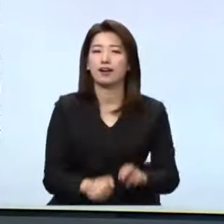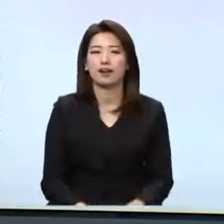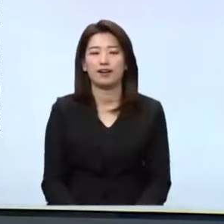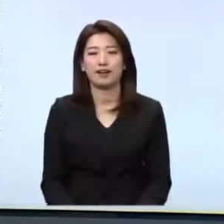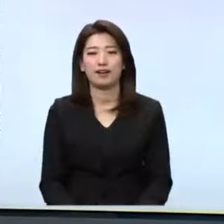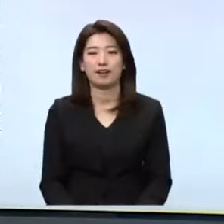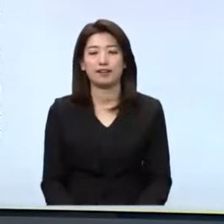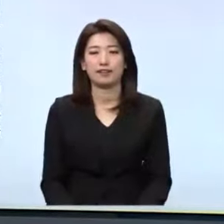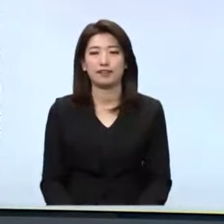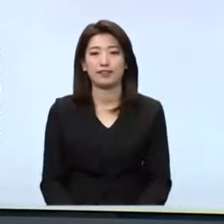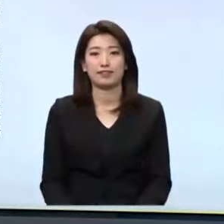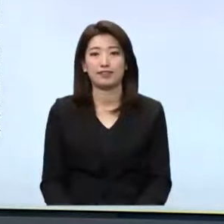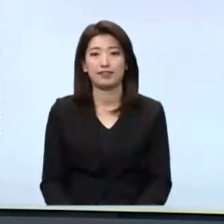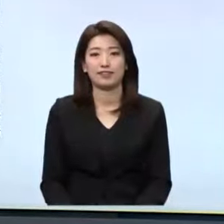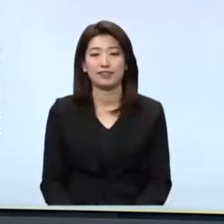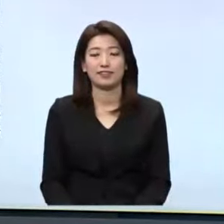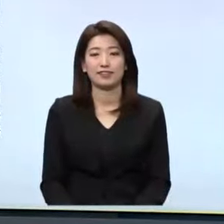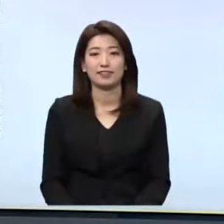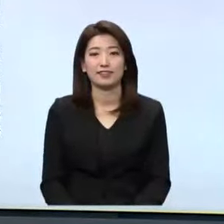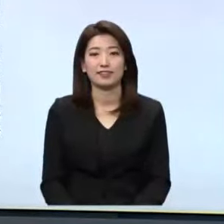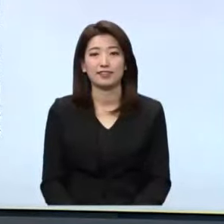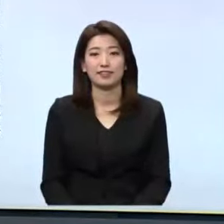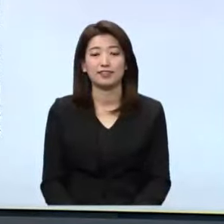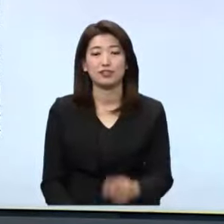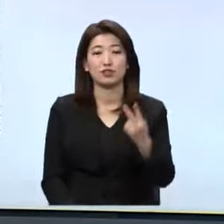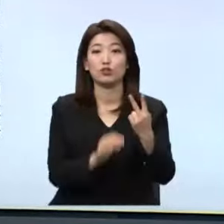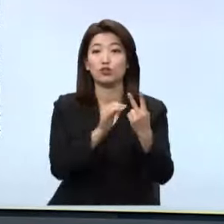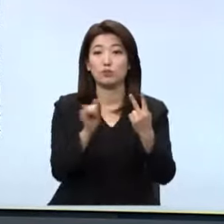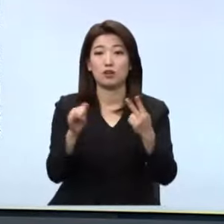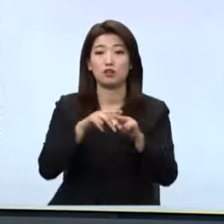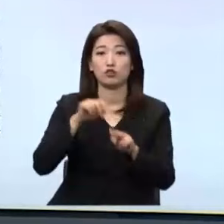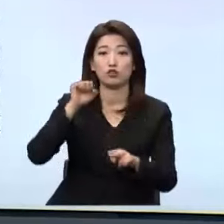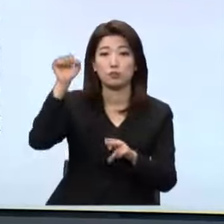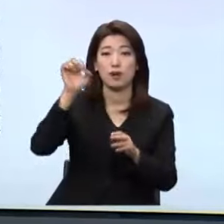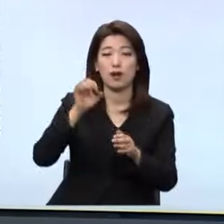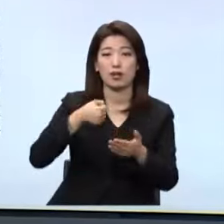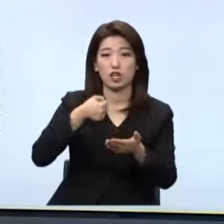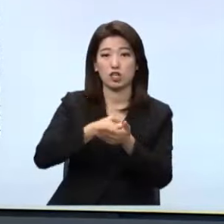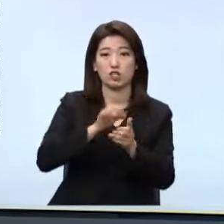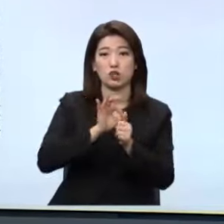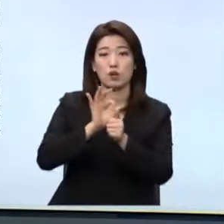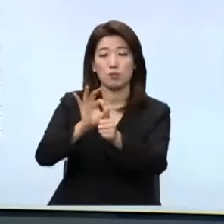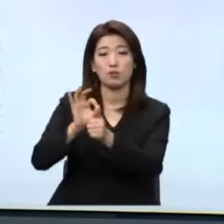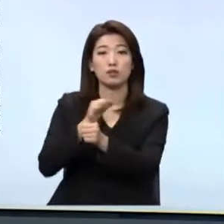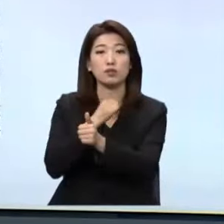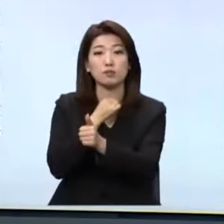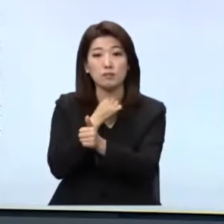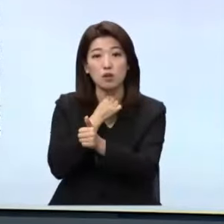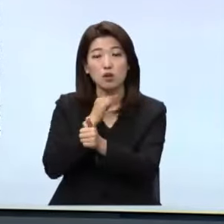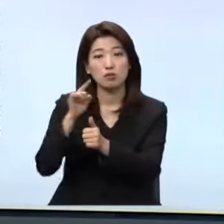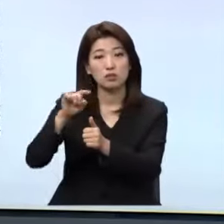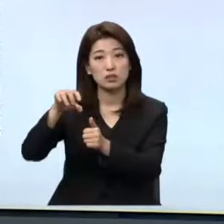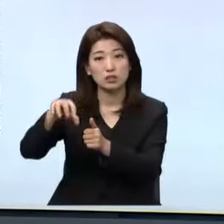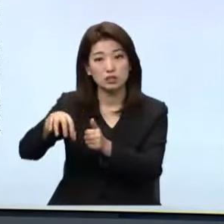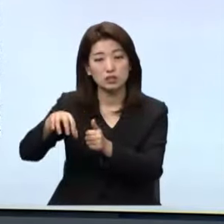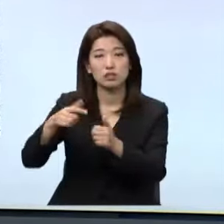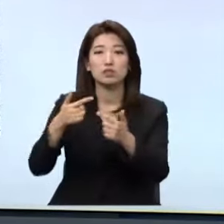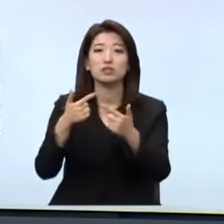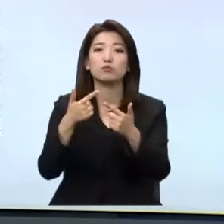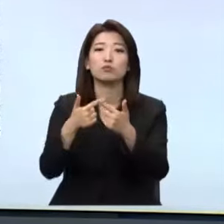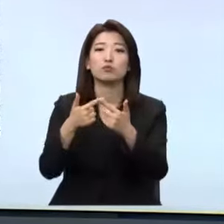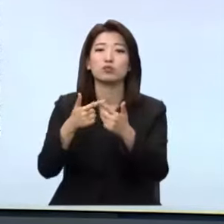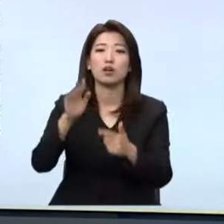가는 지역 다 민주당 현역 의원들이 있는 곳이죠 특히이 지금 서병수 의원이 가는이 부산 진갑